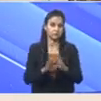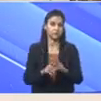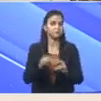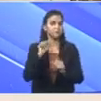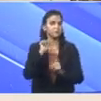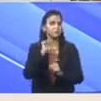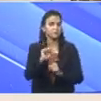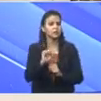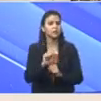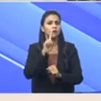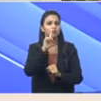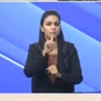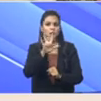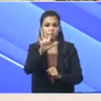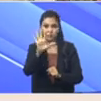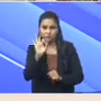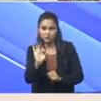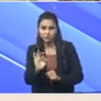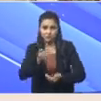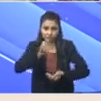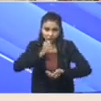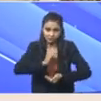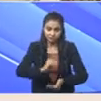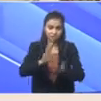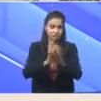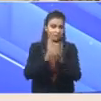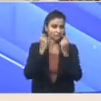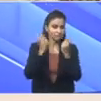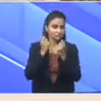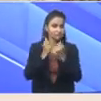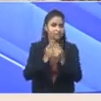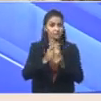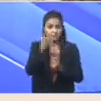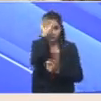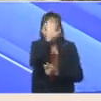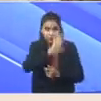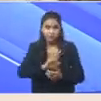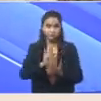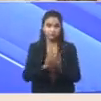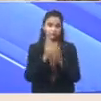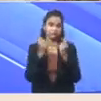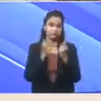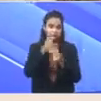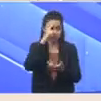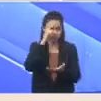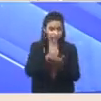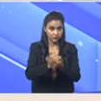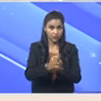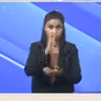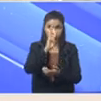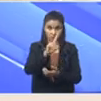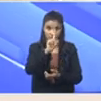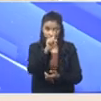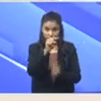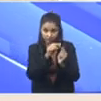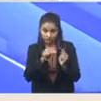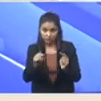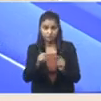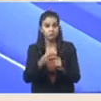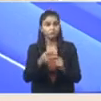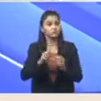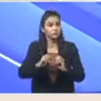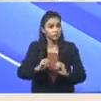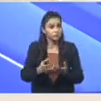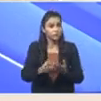इनकी 150वीं जन्म जयंती को देश ने मनाने का निश्चय किया है। 31 अक्टूबर से सरदार